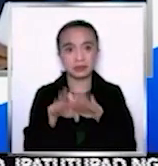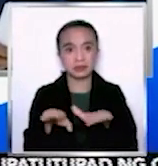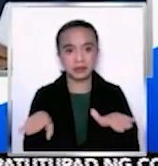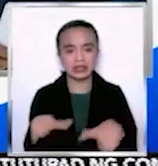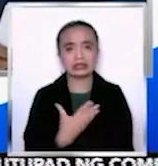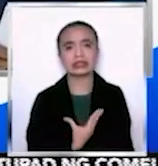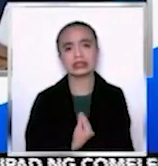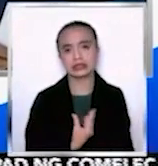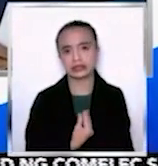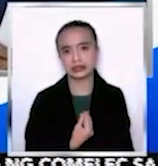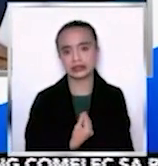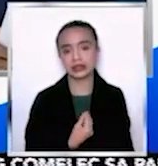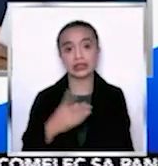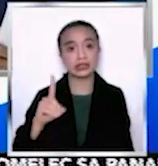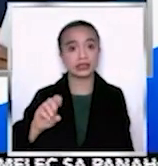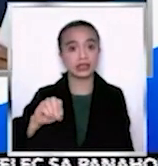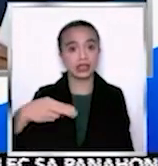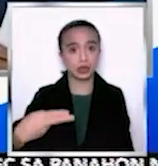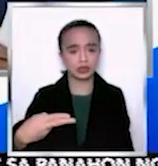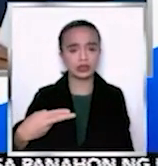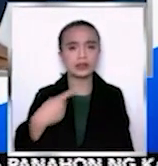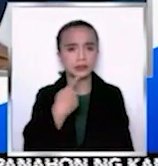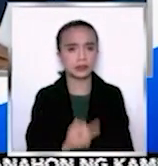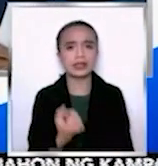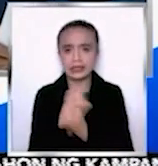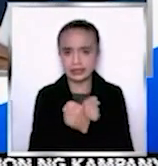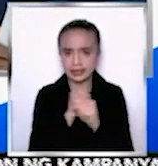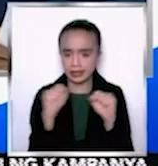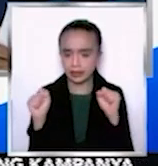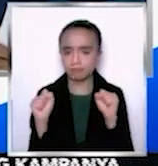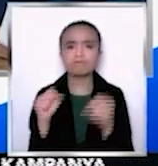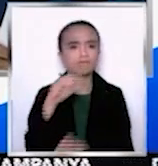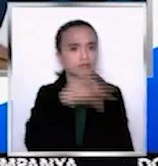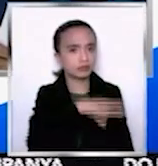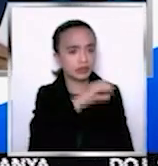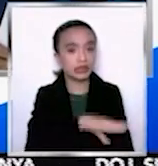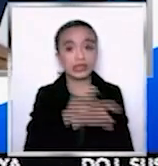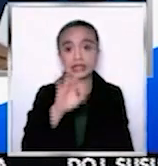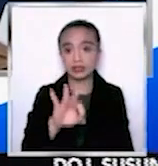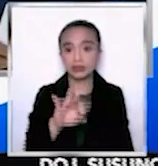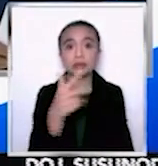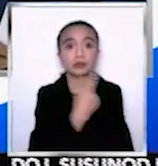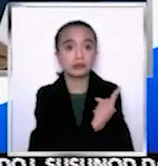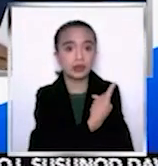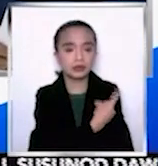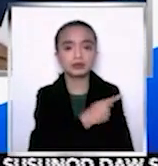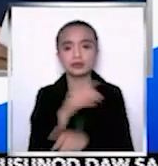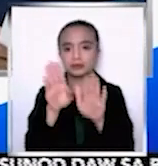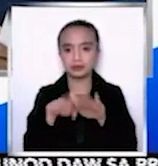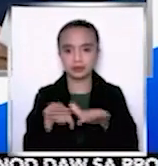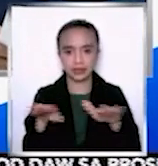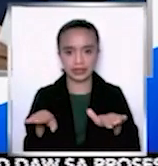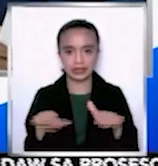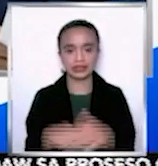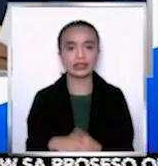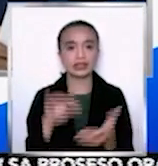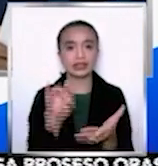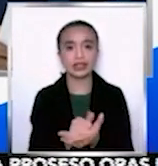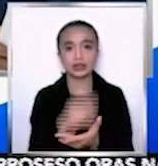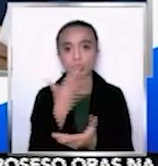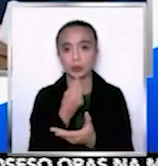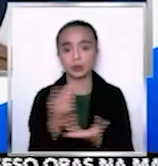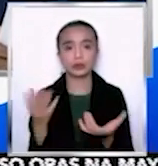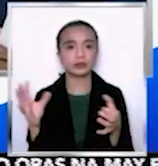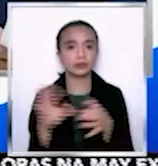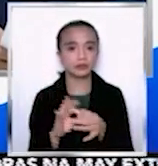ng Department of Health, ligtas at mas malaki ang pakinabang kung magpapabakuna na rin ang mga bata. Yan ang Sanib Puwersa ang tinutukan ni Ian